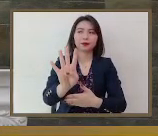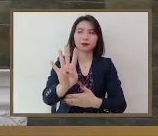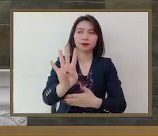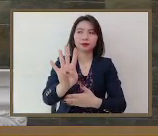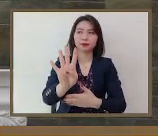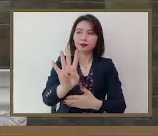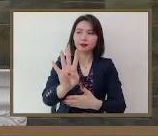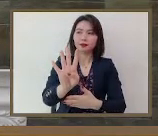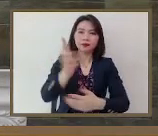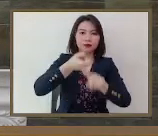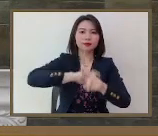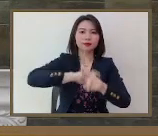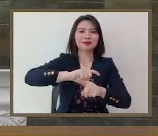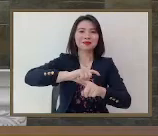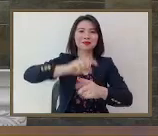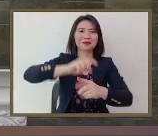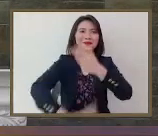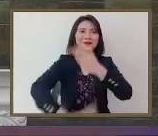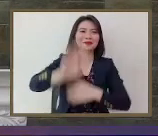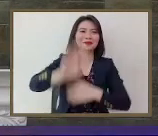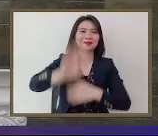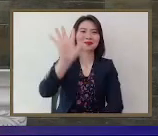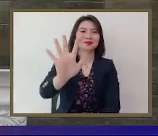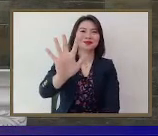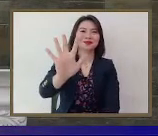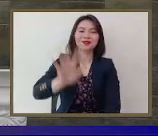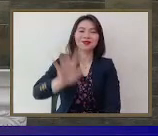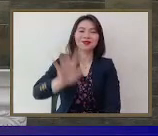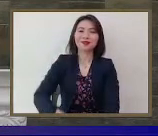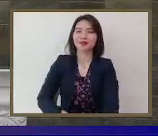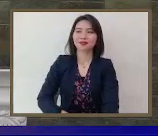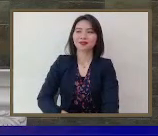from verse number 5 down to verse number 7.